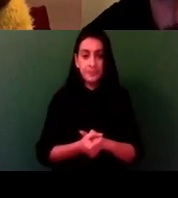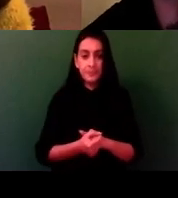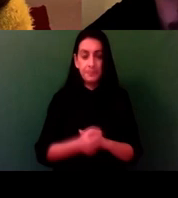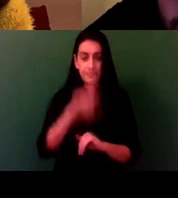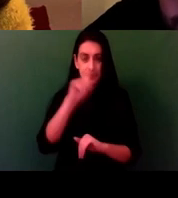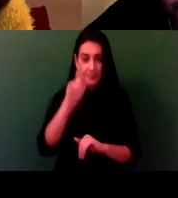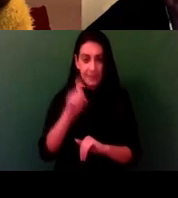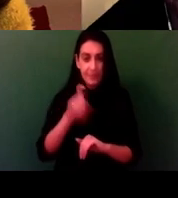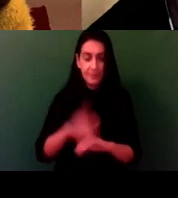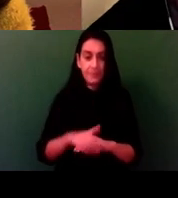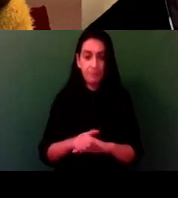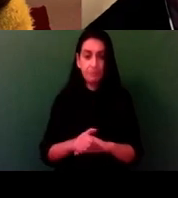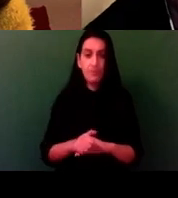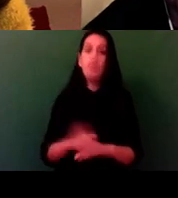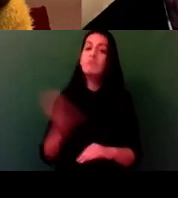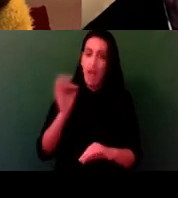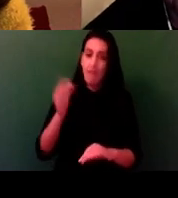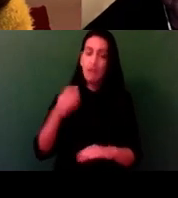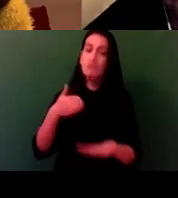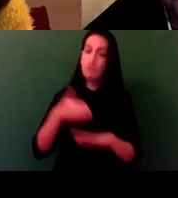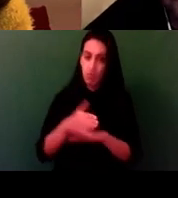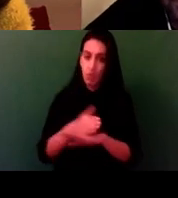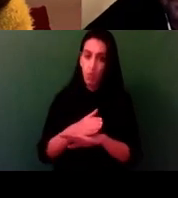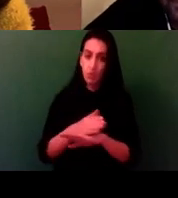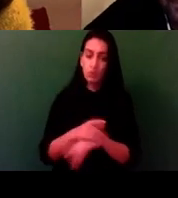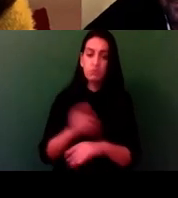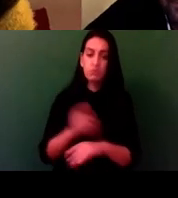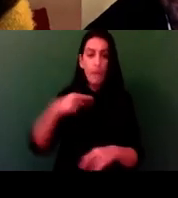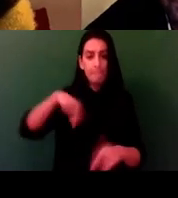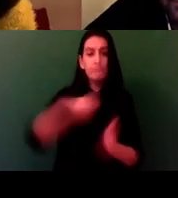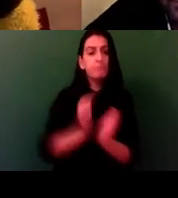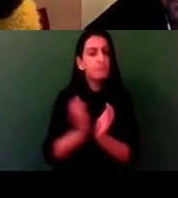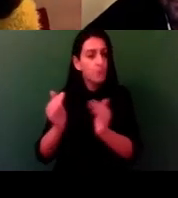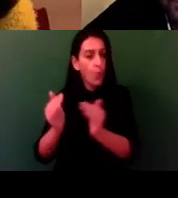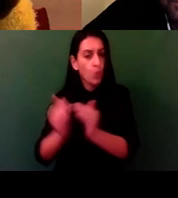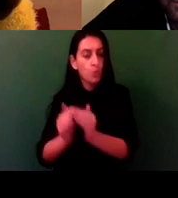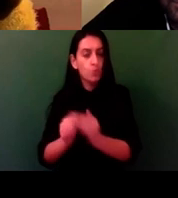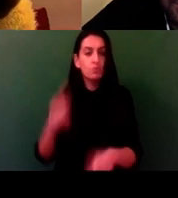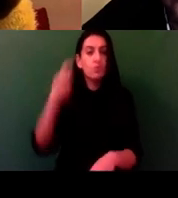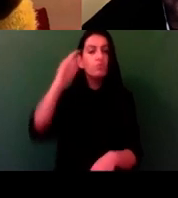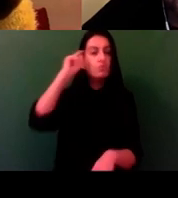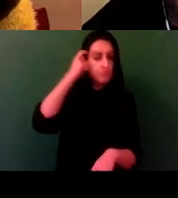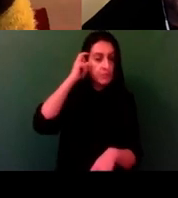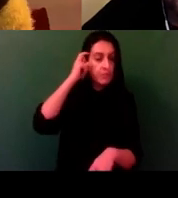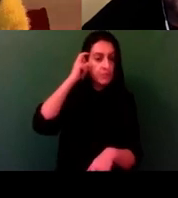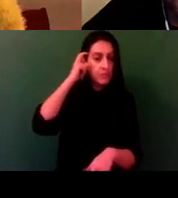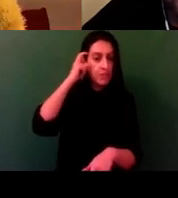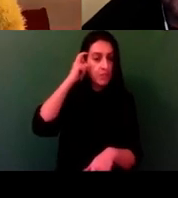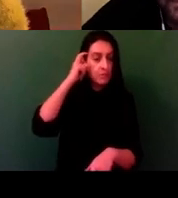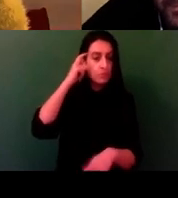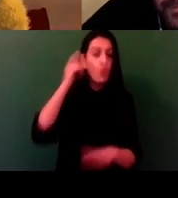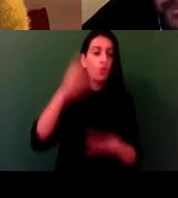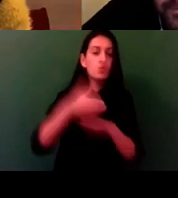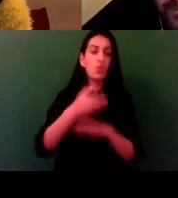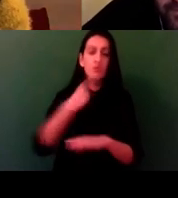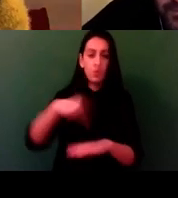Kesinlikle katılıyoruz. Yani ekip olarak bunun içerdiği şeyin defolunun farkındaydık. Yani bunu dijital ortamda sağlamak